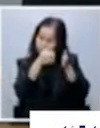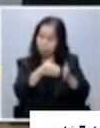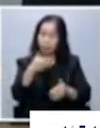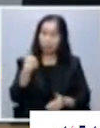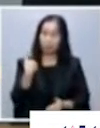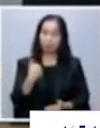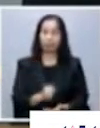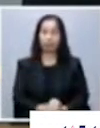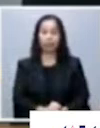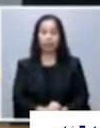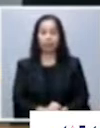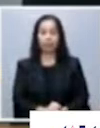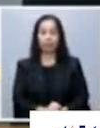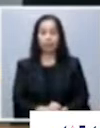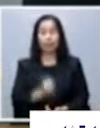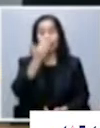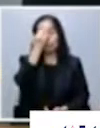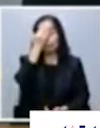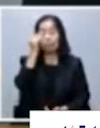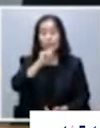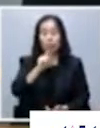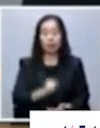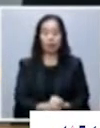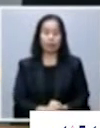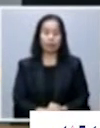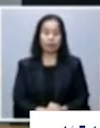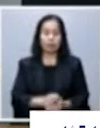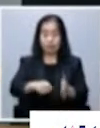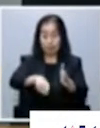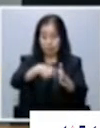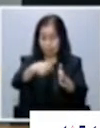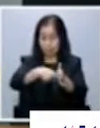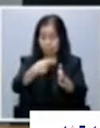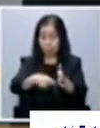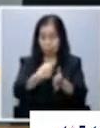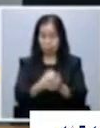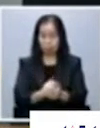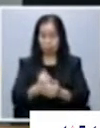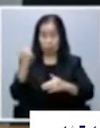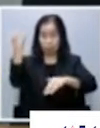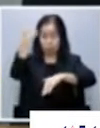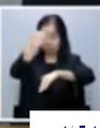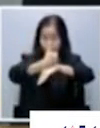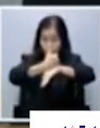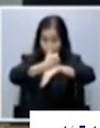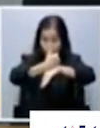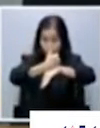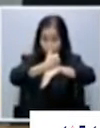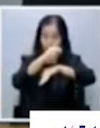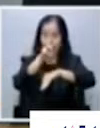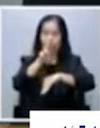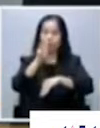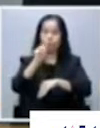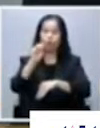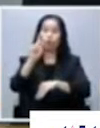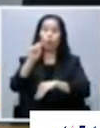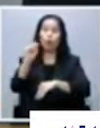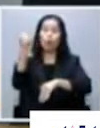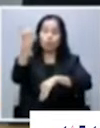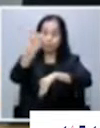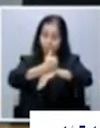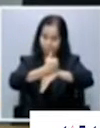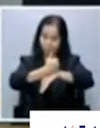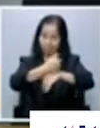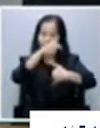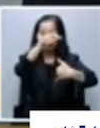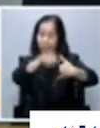าสาเหตุหนึ่งเลยเป็นเพราะว่าผู้บริหารสูงสุดนั่นก็คือรัฐมนตรีว่าการต้องเรียนด้วยความเคาร